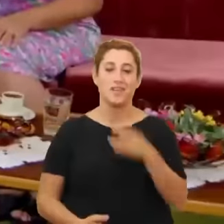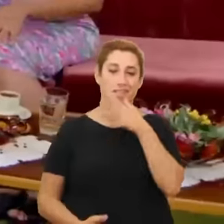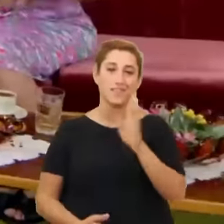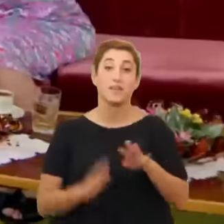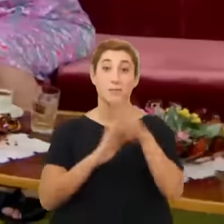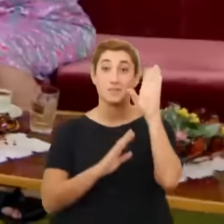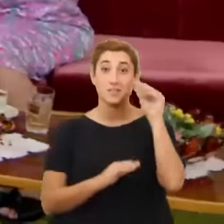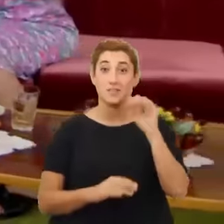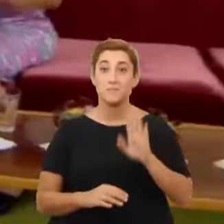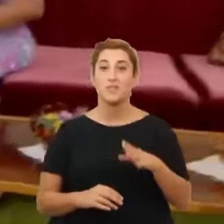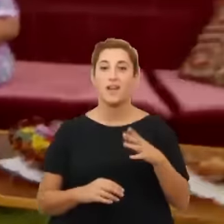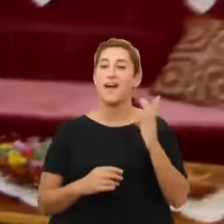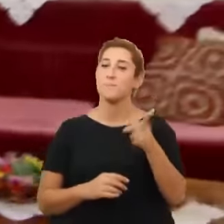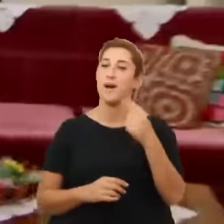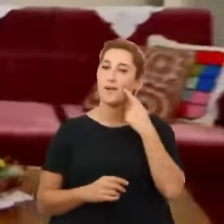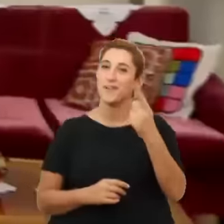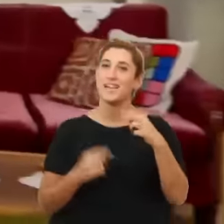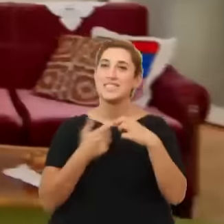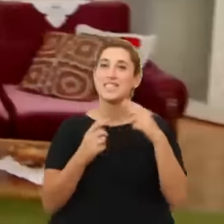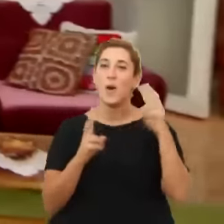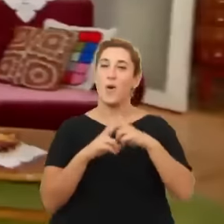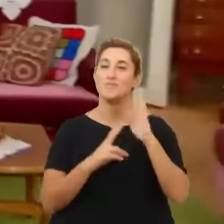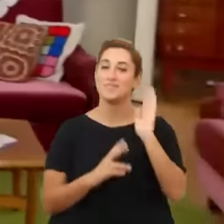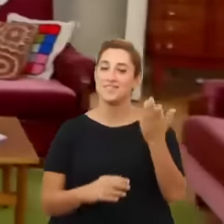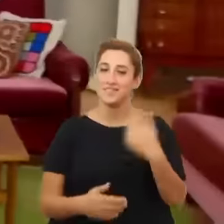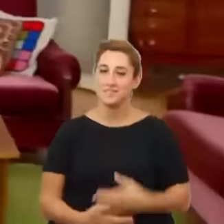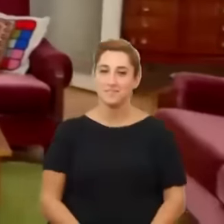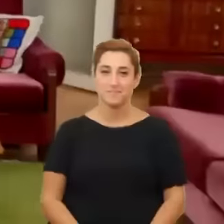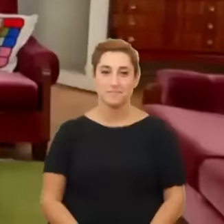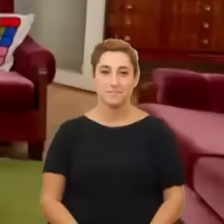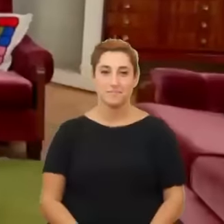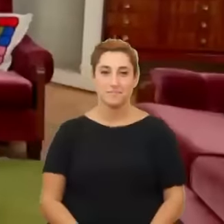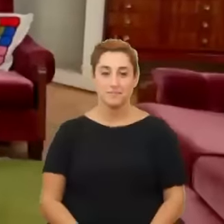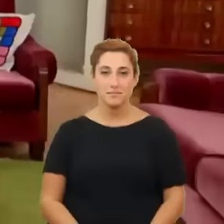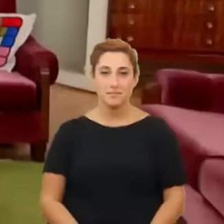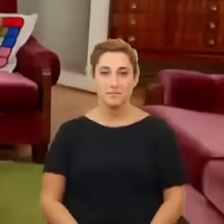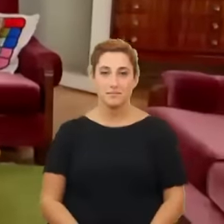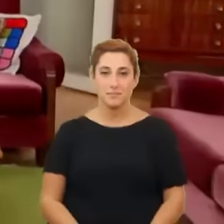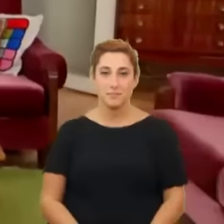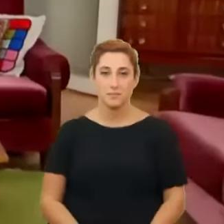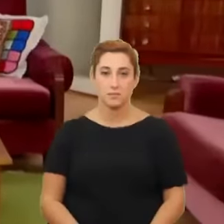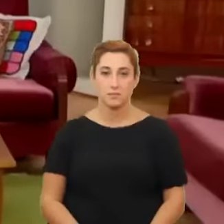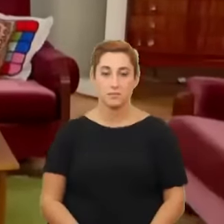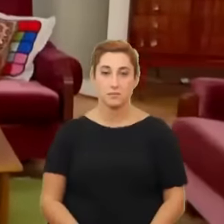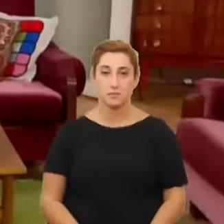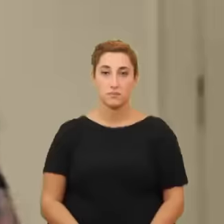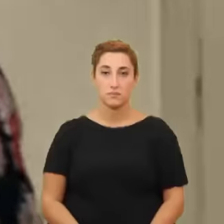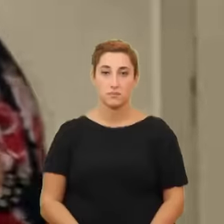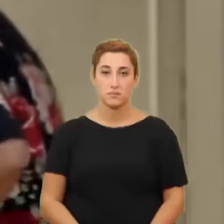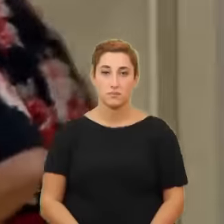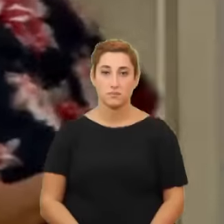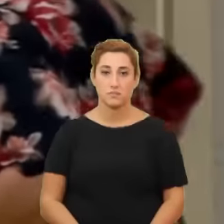Ay Allah. Bir de şövalye düşünsene. Rıza. Rukiye kahvesini bırakıp kapıyı açmaya gitti.